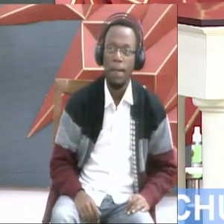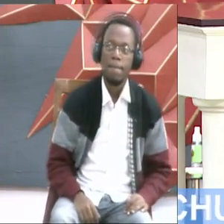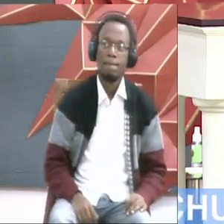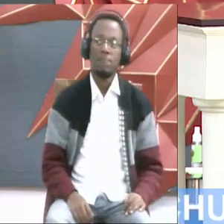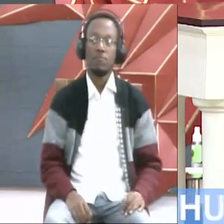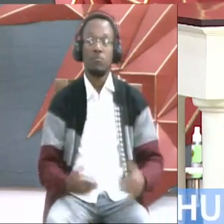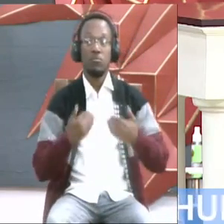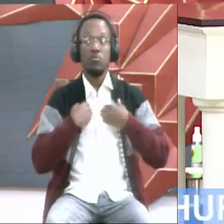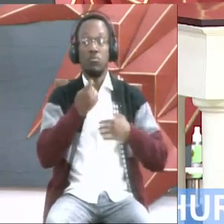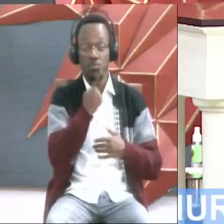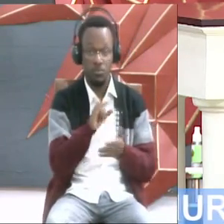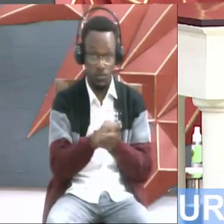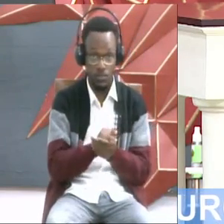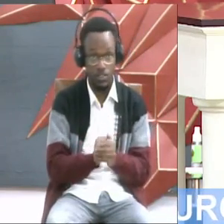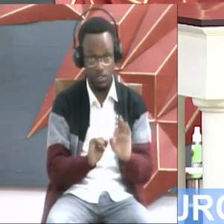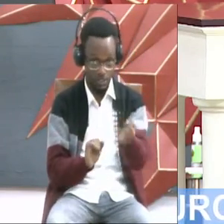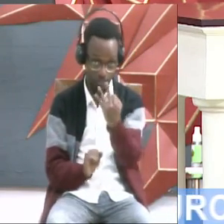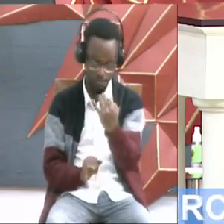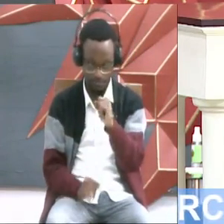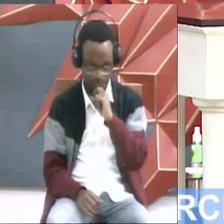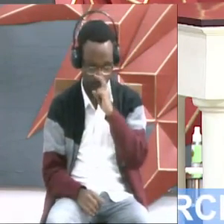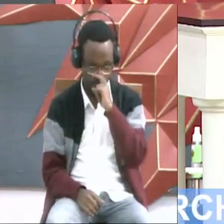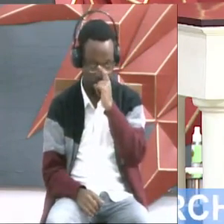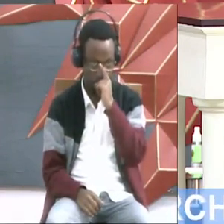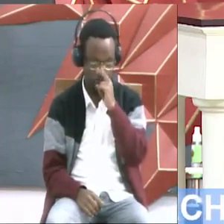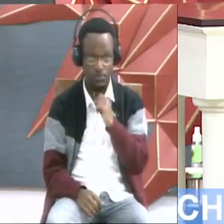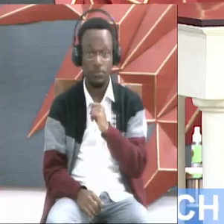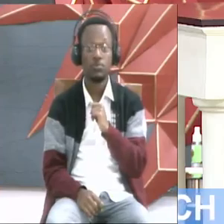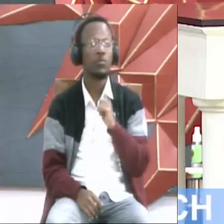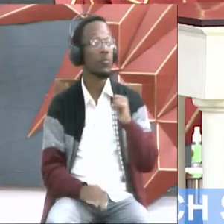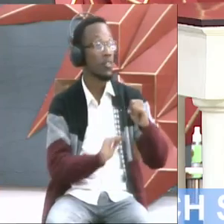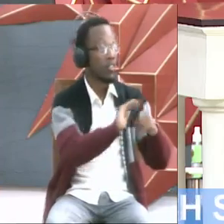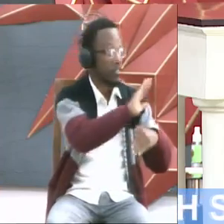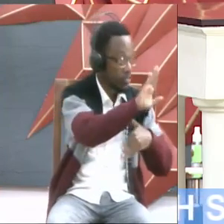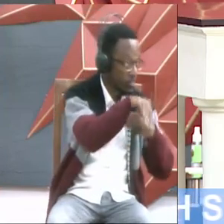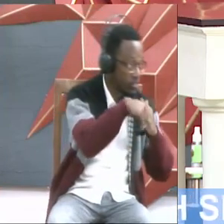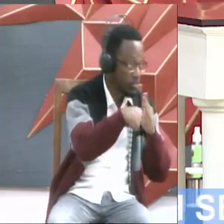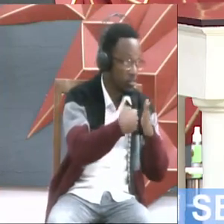igihe cyose ni ubwa gatatu rero abantu bose